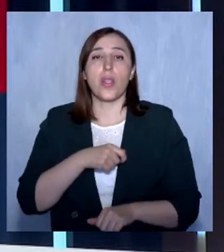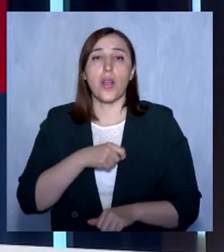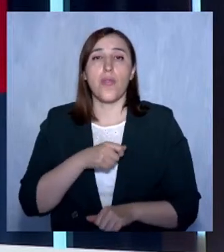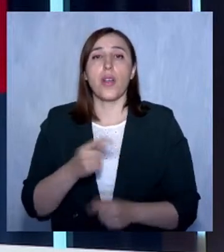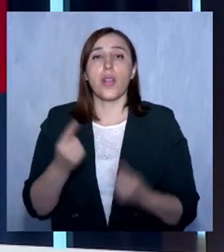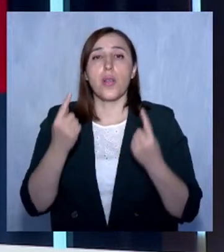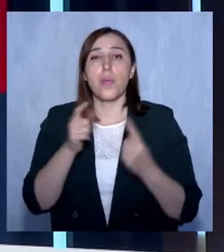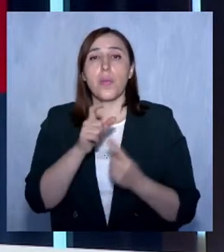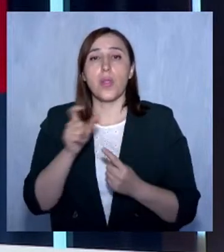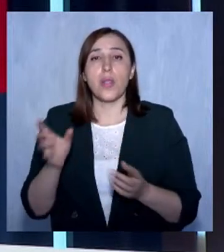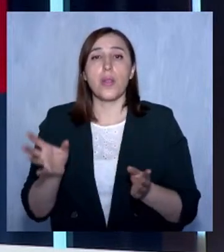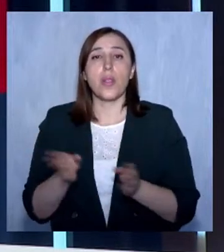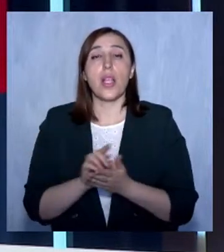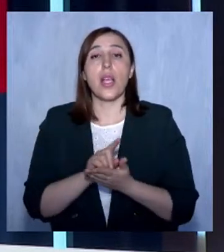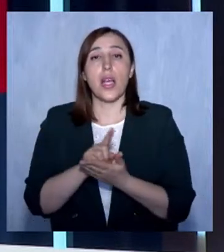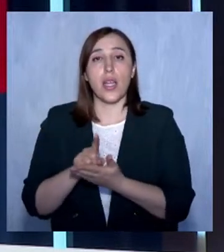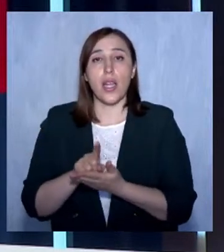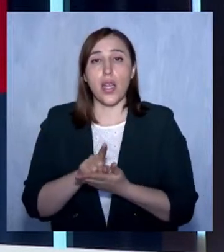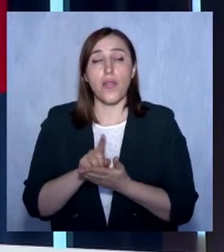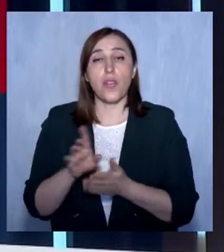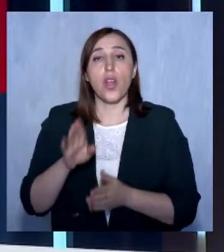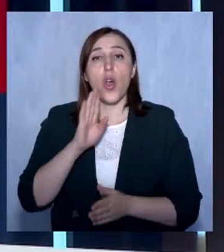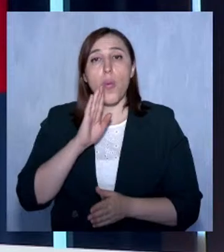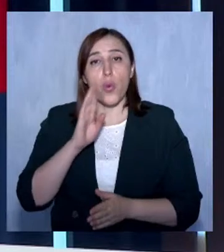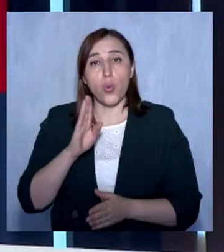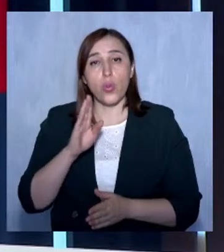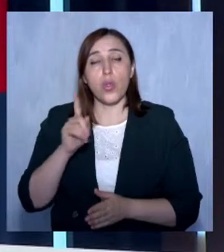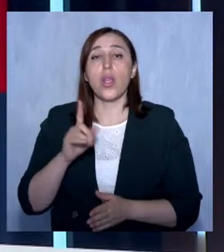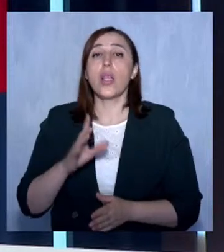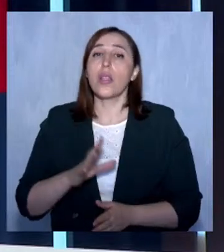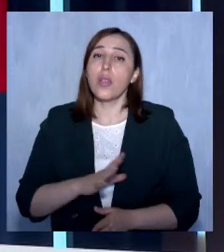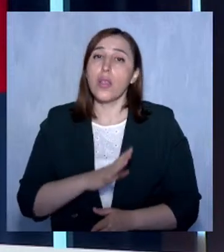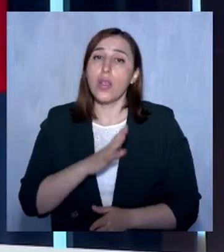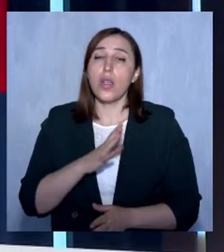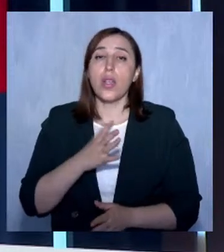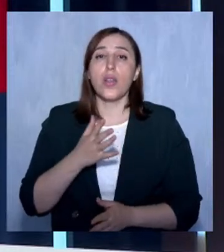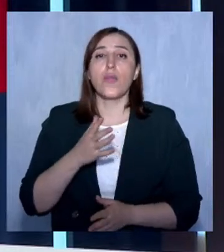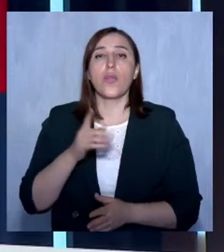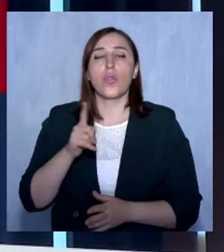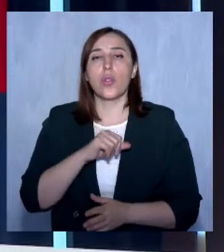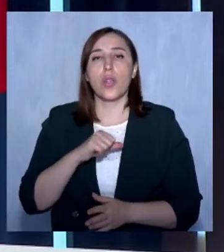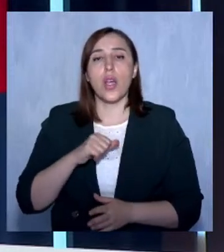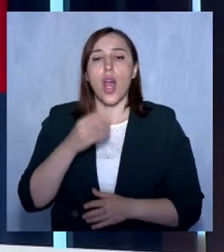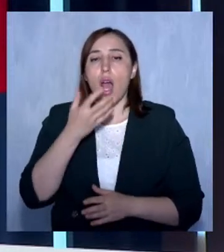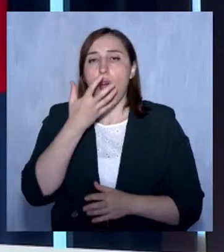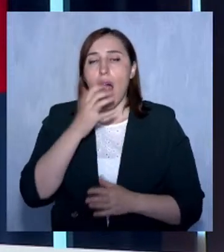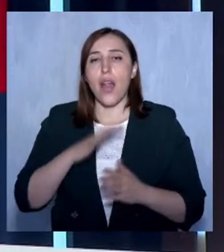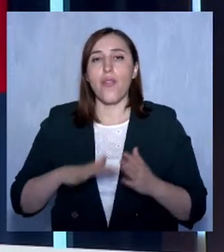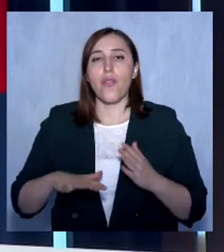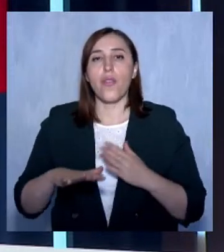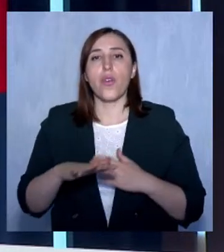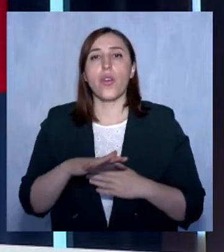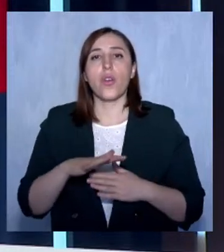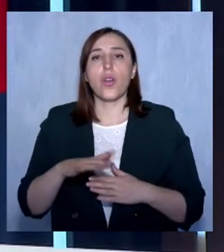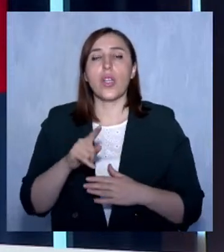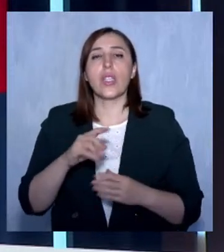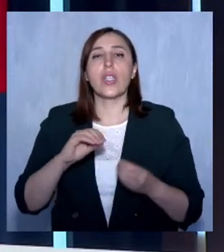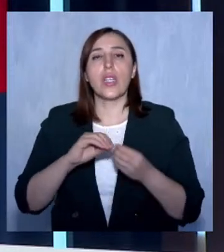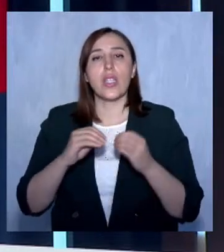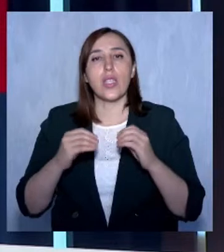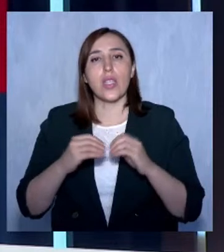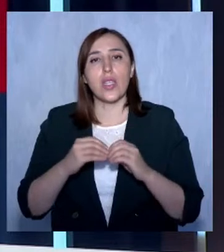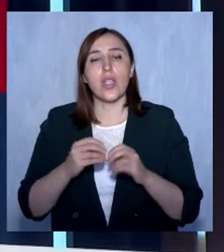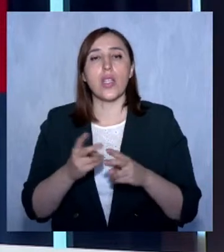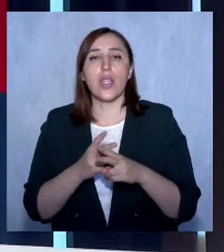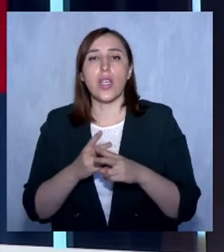պաշտոնյաների հետ կննարկել են, արդգոք բրյուսելը արել և անում է հնարավորը հարավային կովկասում նոր բախումները կանխելու և